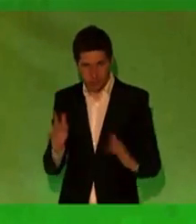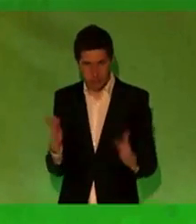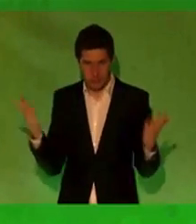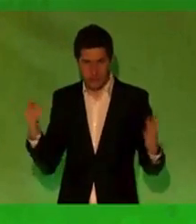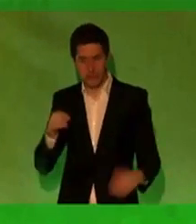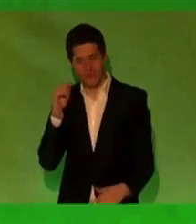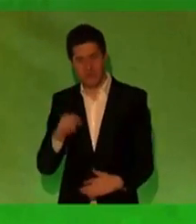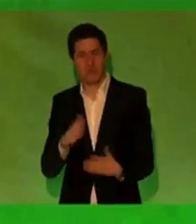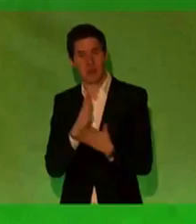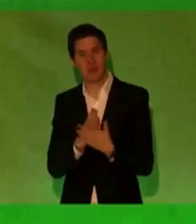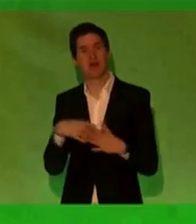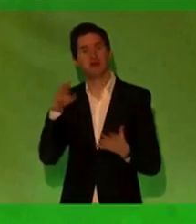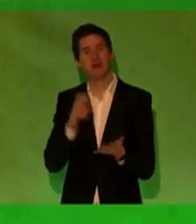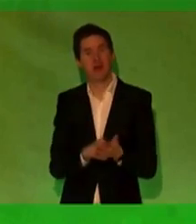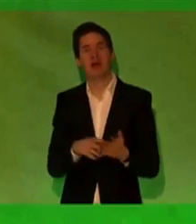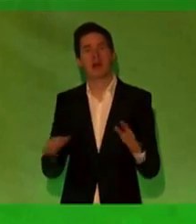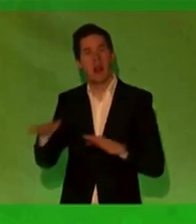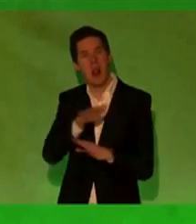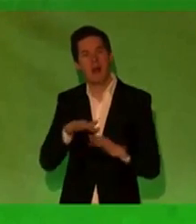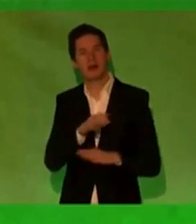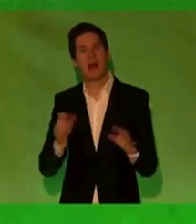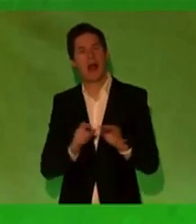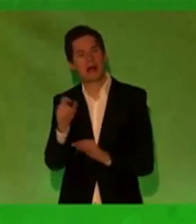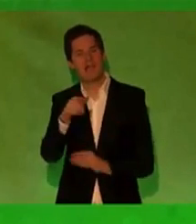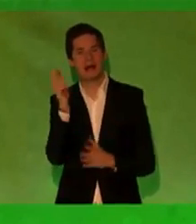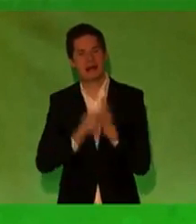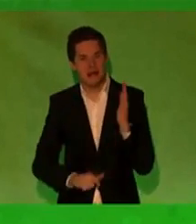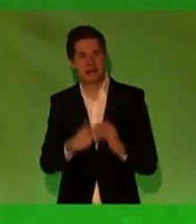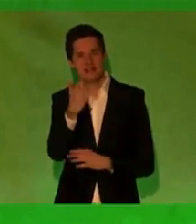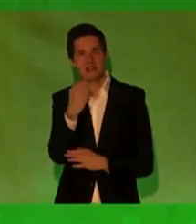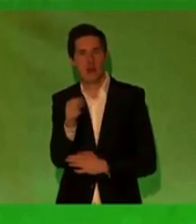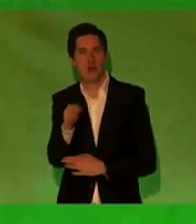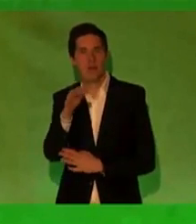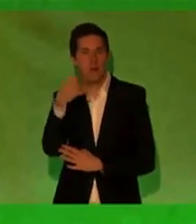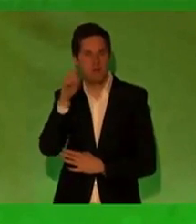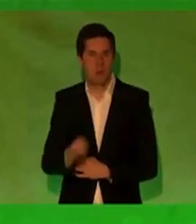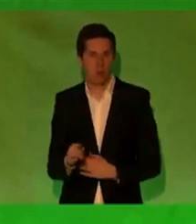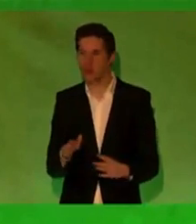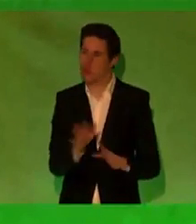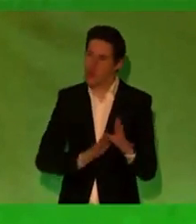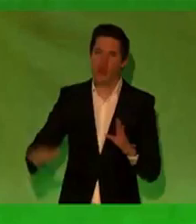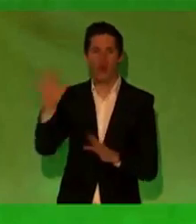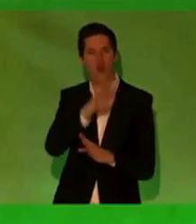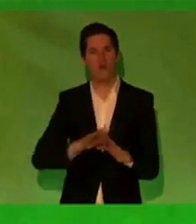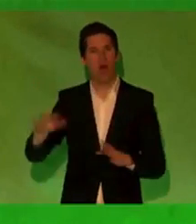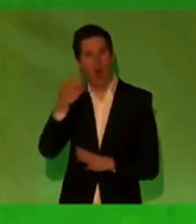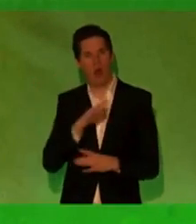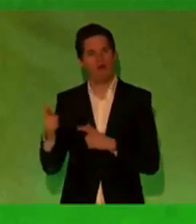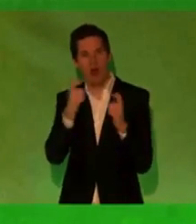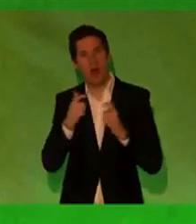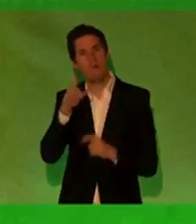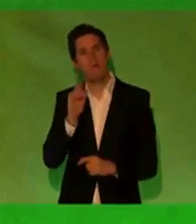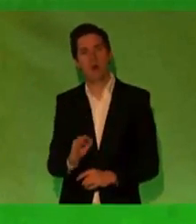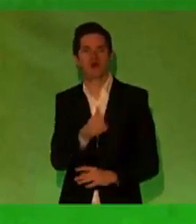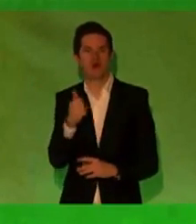mit dem Stadt-Land-NRW-Ticket für 20 Euro im Monat im Nahverkehr, überall und mindestens stündlich. Vielen